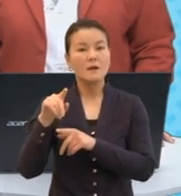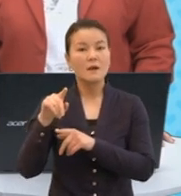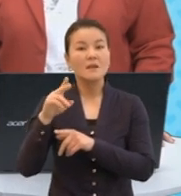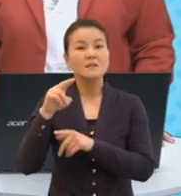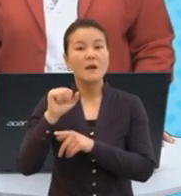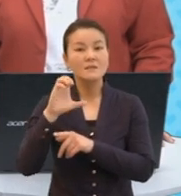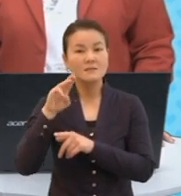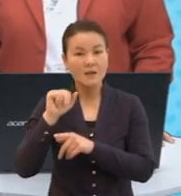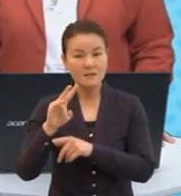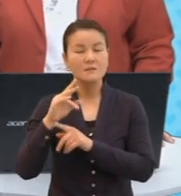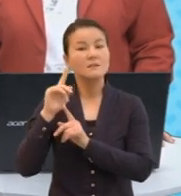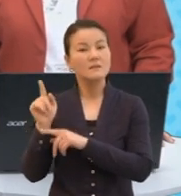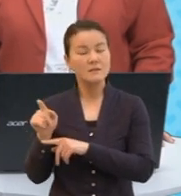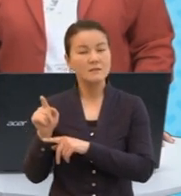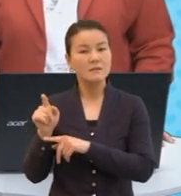Дастан,